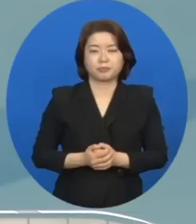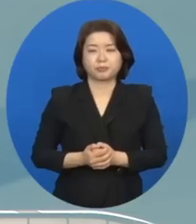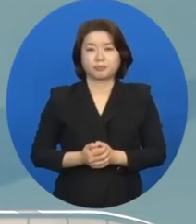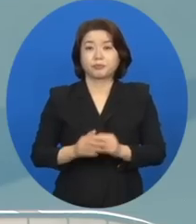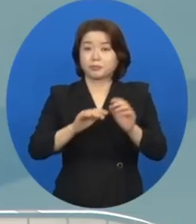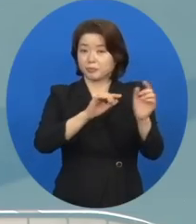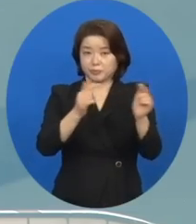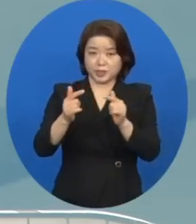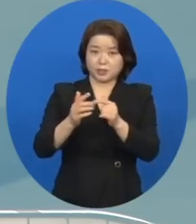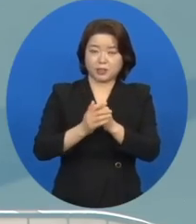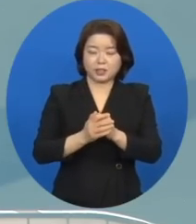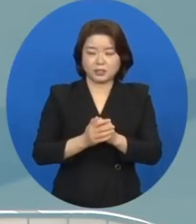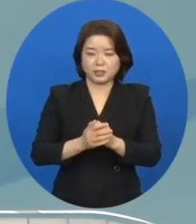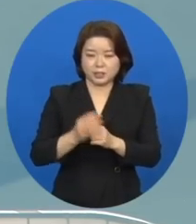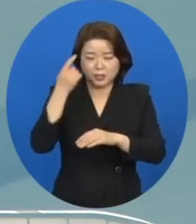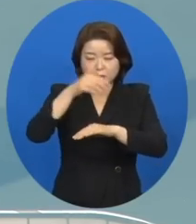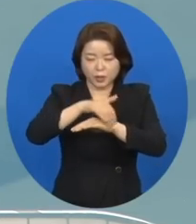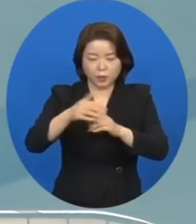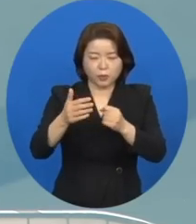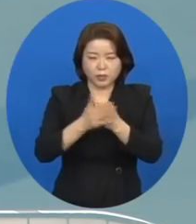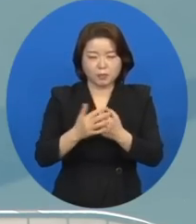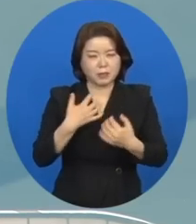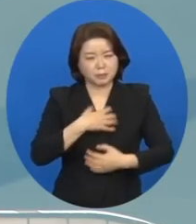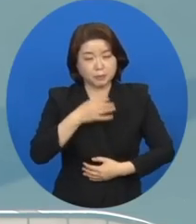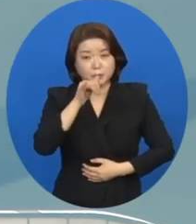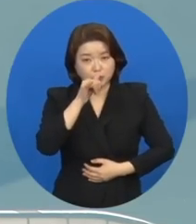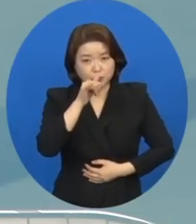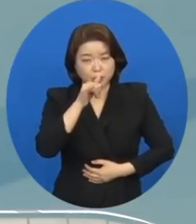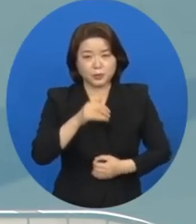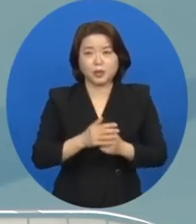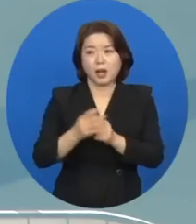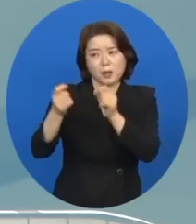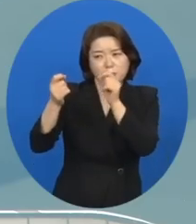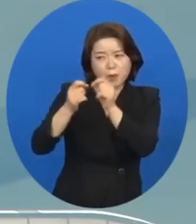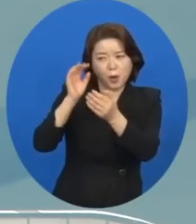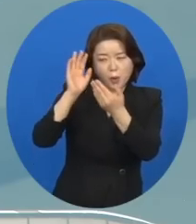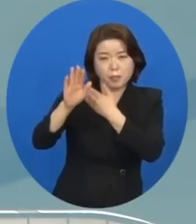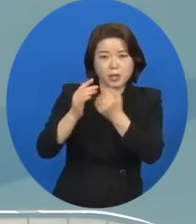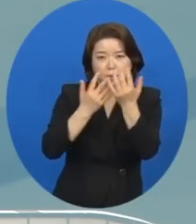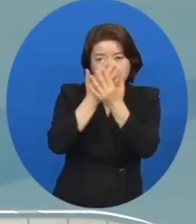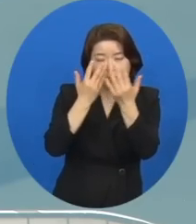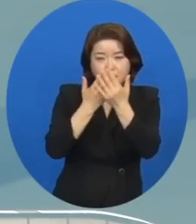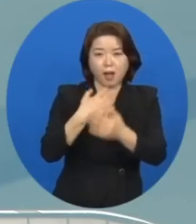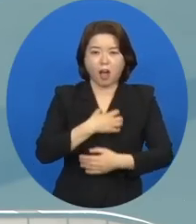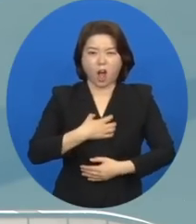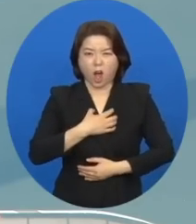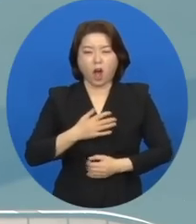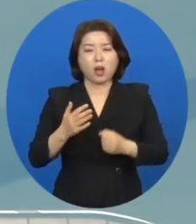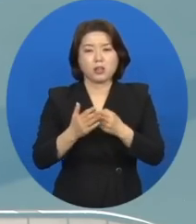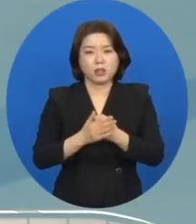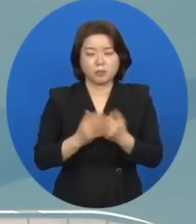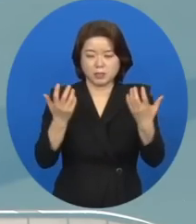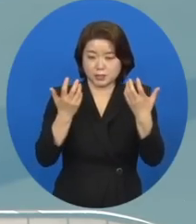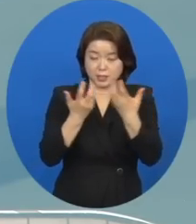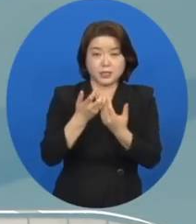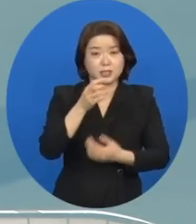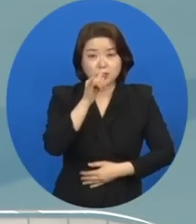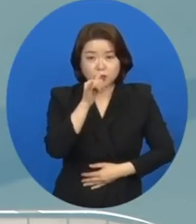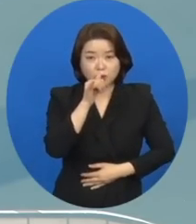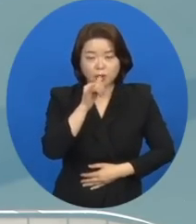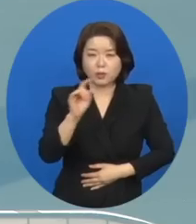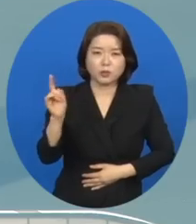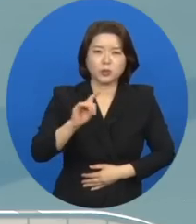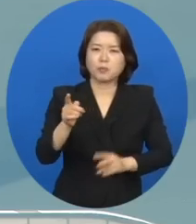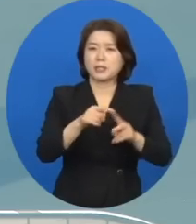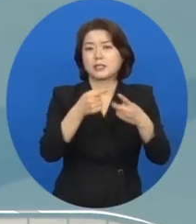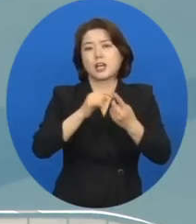온갖 악독한 모략 때문에 괴로워하는 분이 계십니까? 다가올 미래가 불확실해서 염려와 근심으로 가득 차 계십니까? 도무지 이해할 수